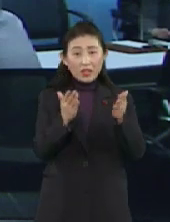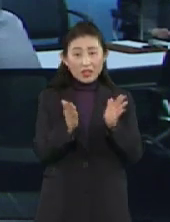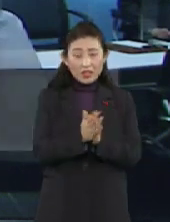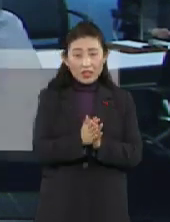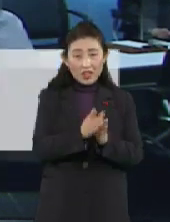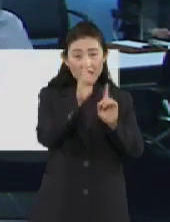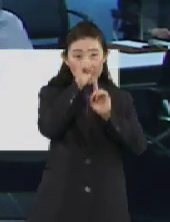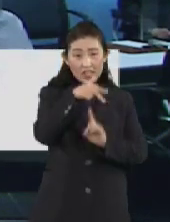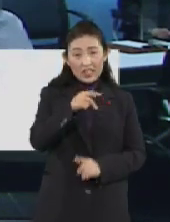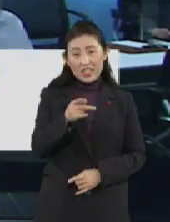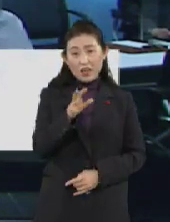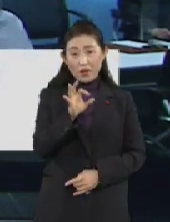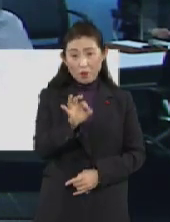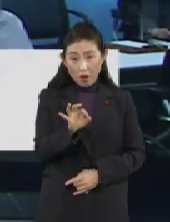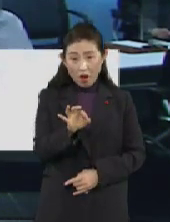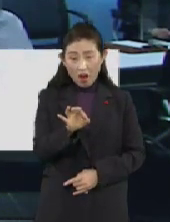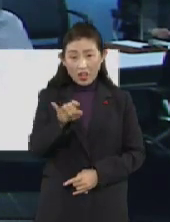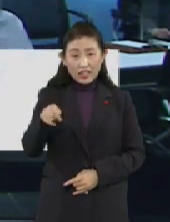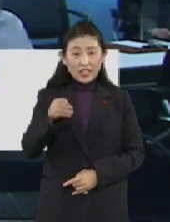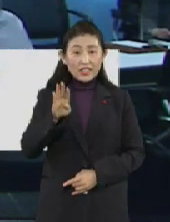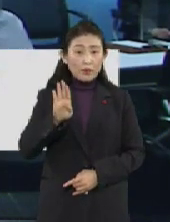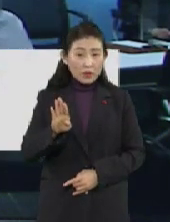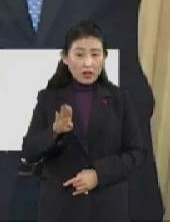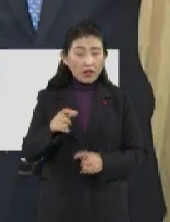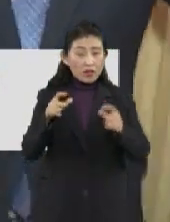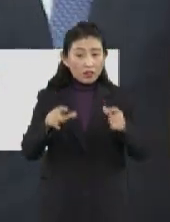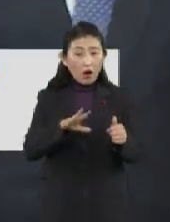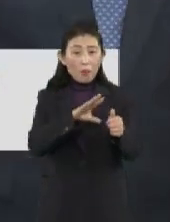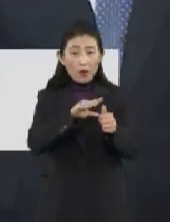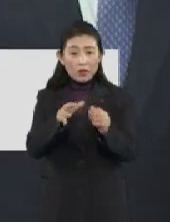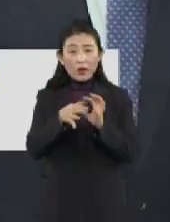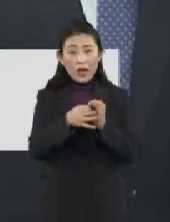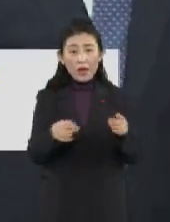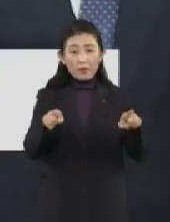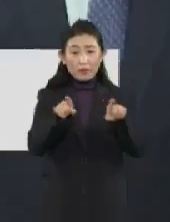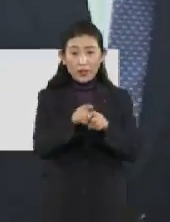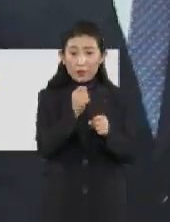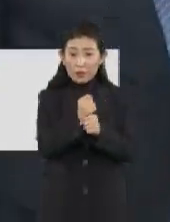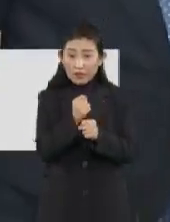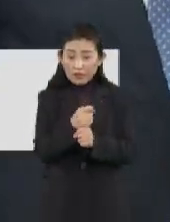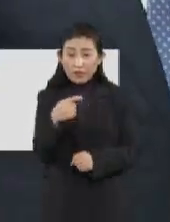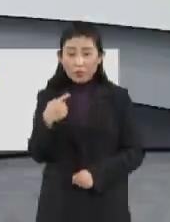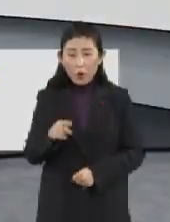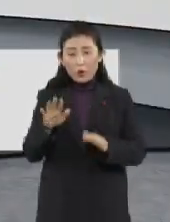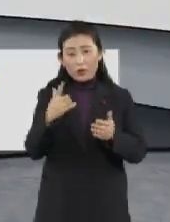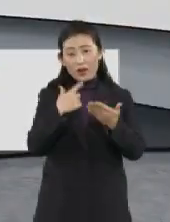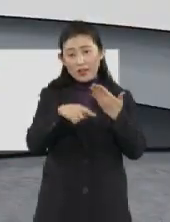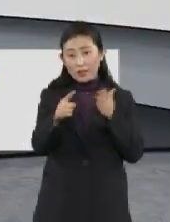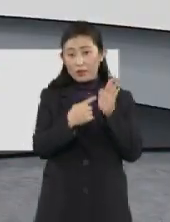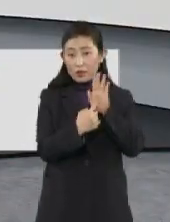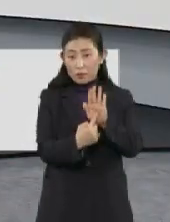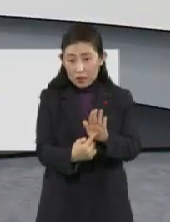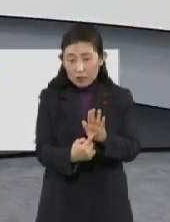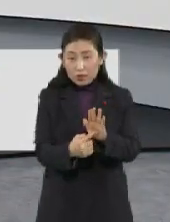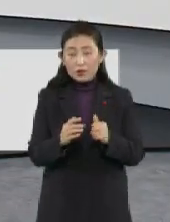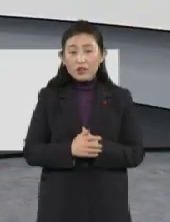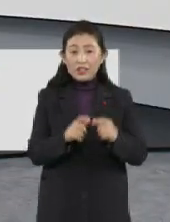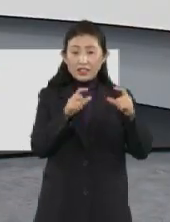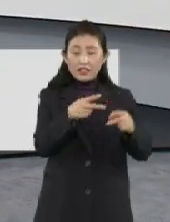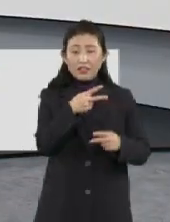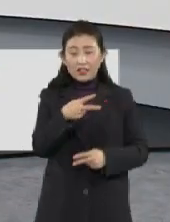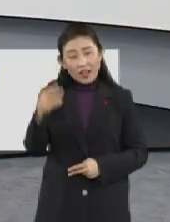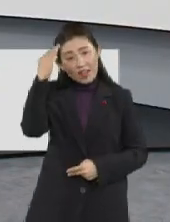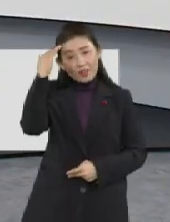더불어민주당 이재명 대선 후보가 TJB 등 지역민방 공동기획으로 제작돼 오늘 오전 방송된